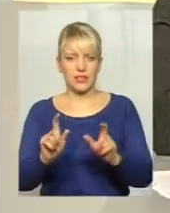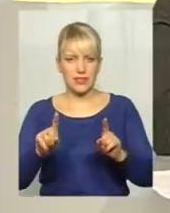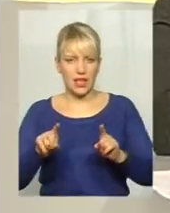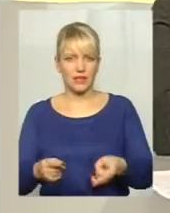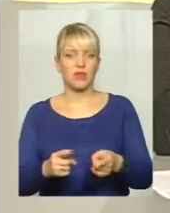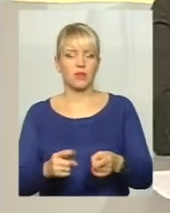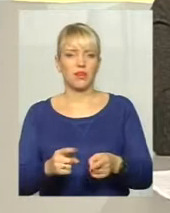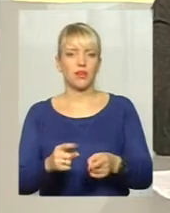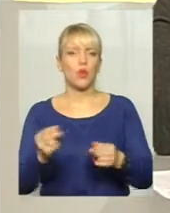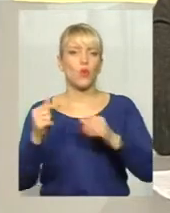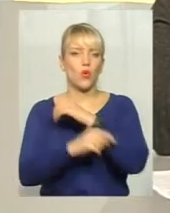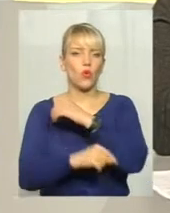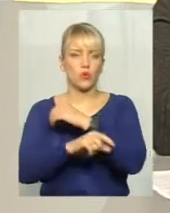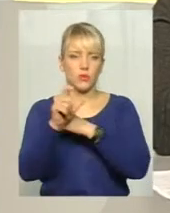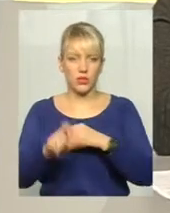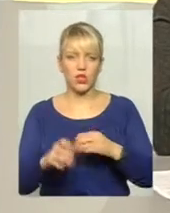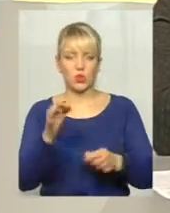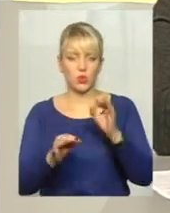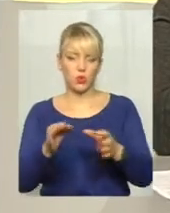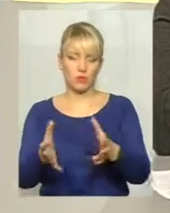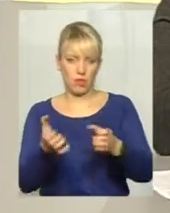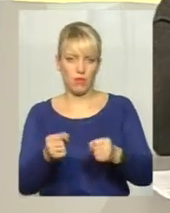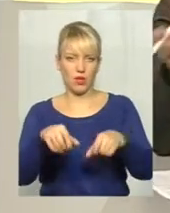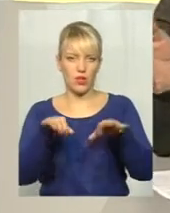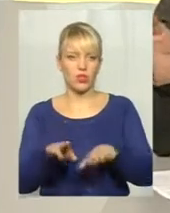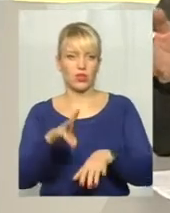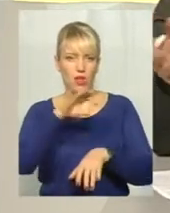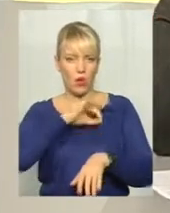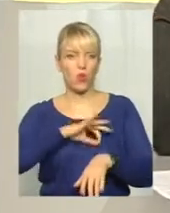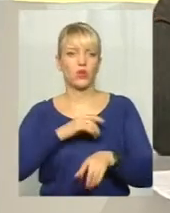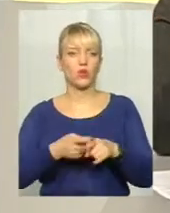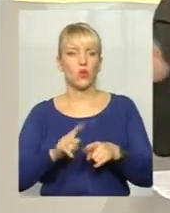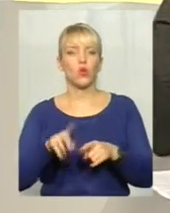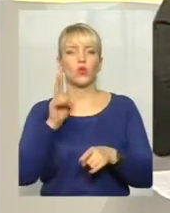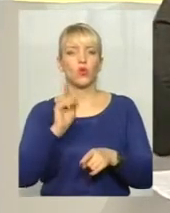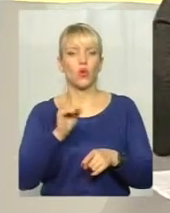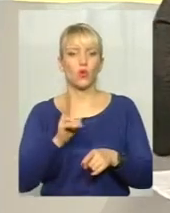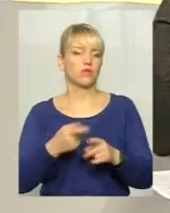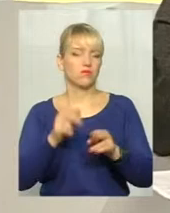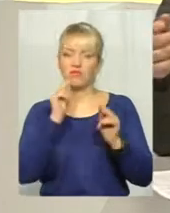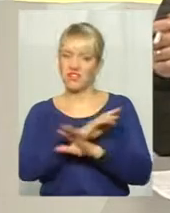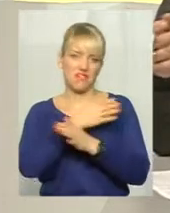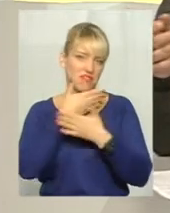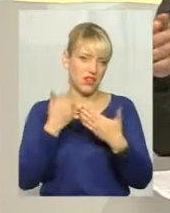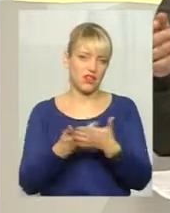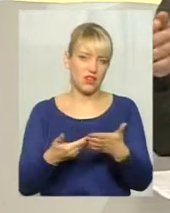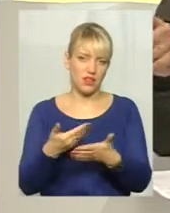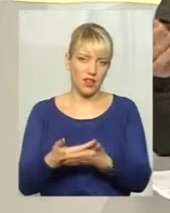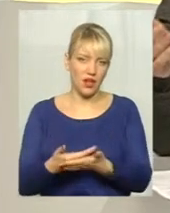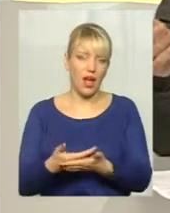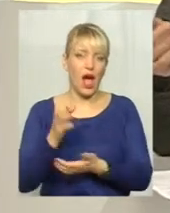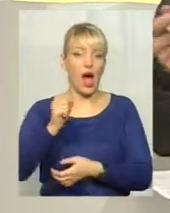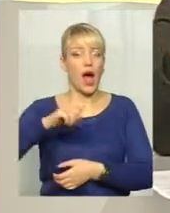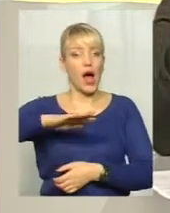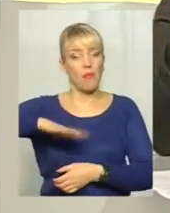суду, суд приймає рішення на користь того, кого затримав, тобто не винен, все нормально, а